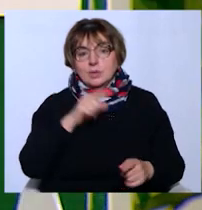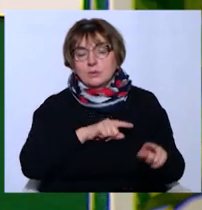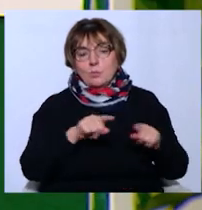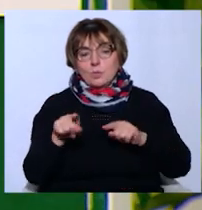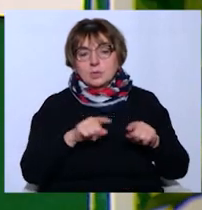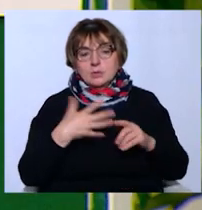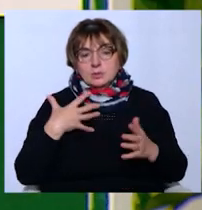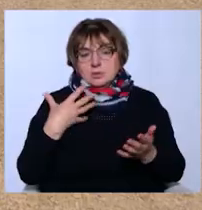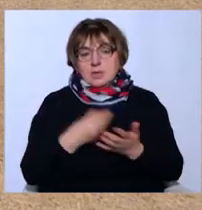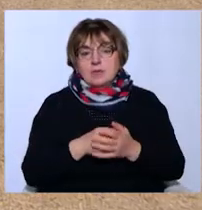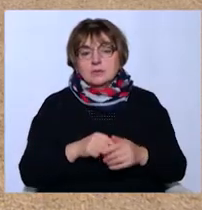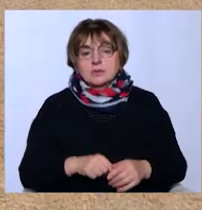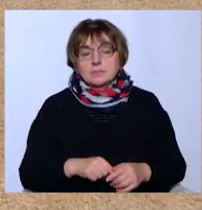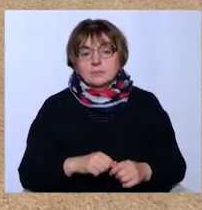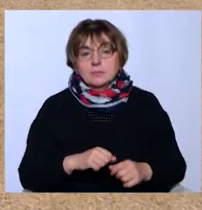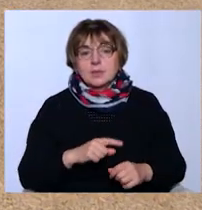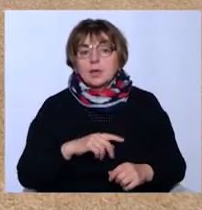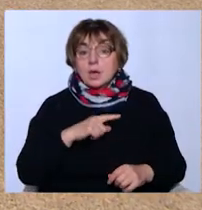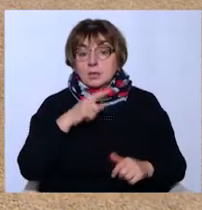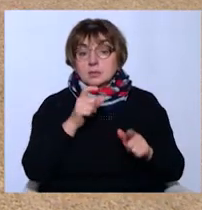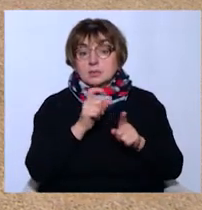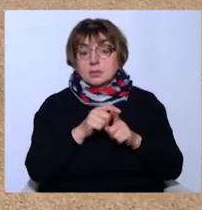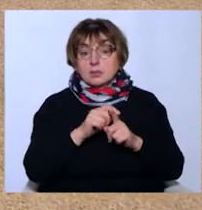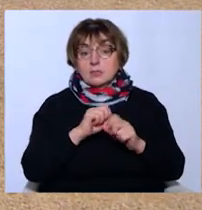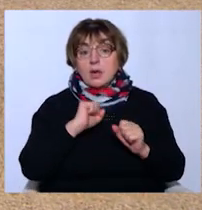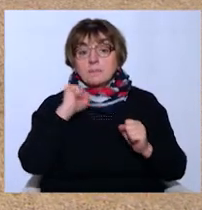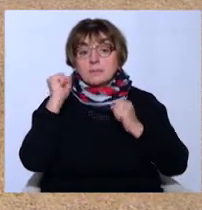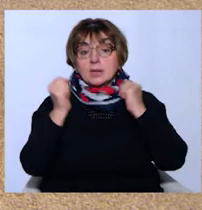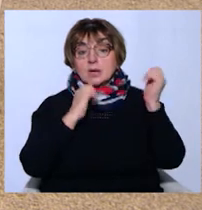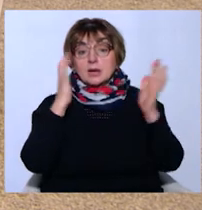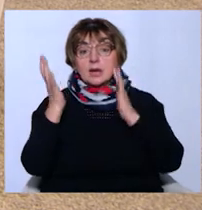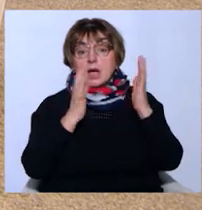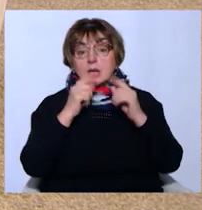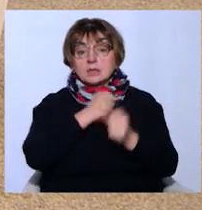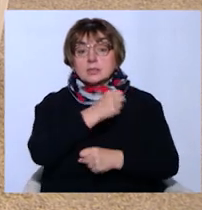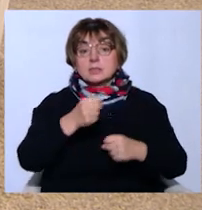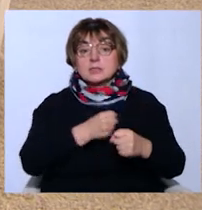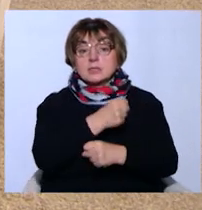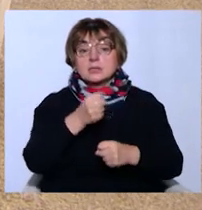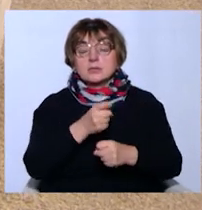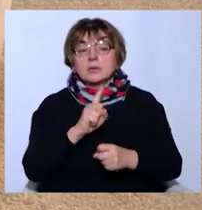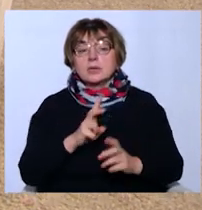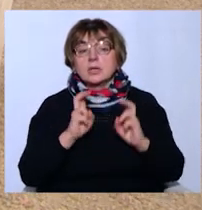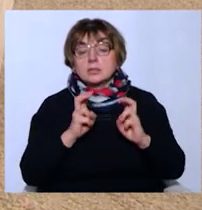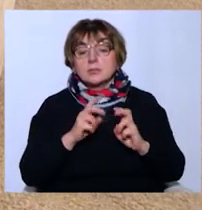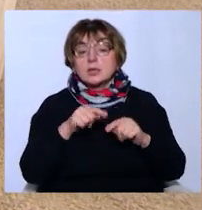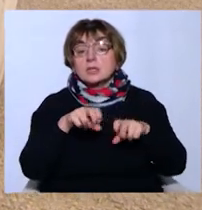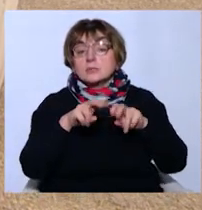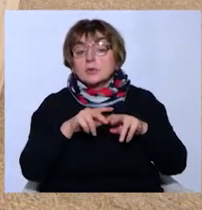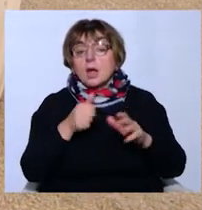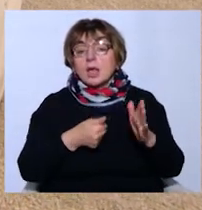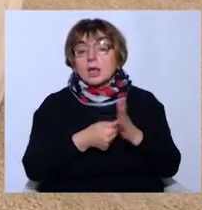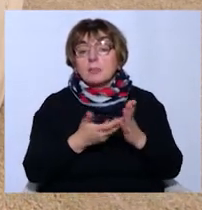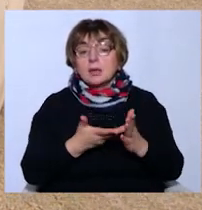აქ ჩავამაგროთ. ქარის წისქვილი. ქარის წისქვილი თვითონ სიტყვაც გვიჩვენებს, რომ ქარის წისქვილს ამოძრავებს